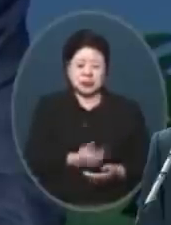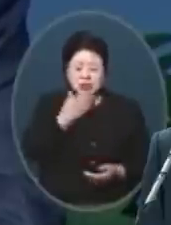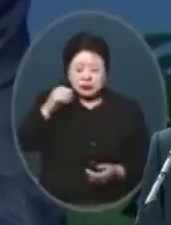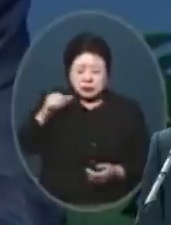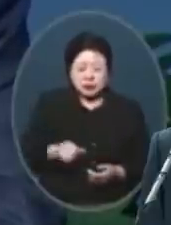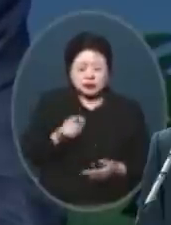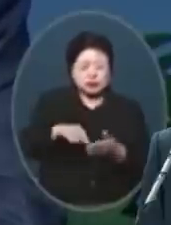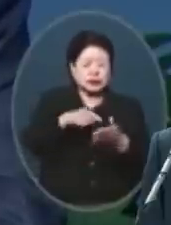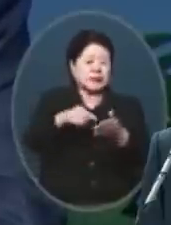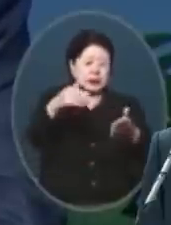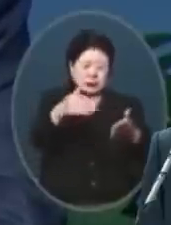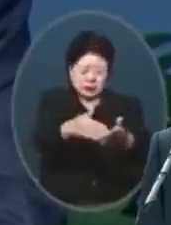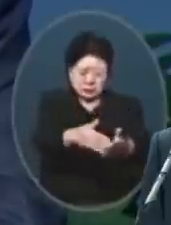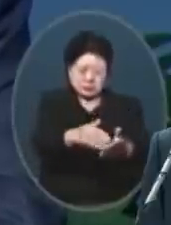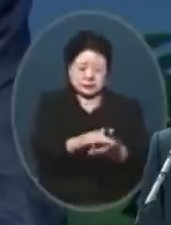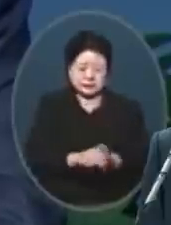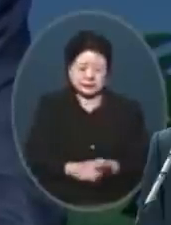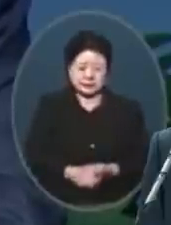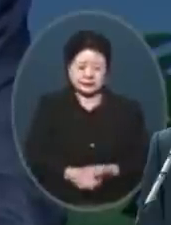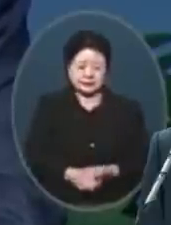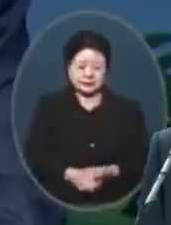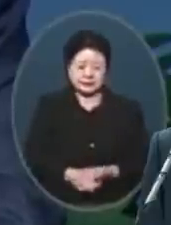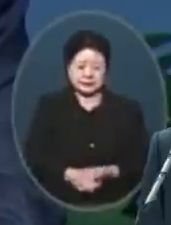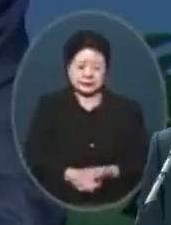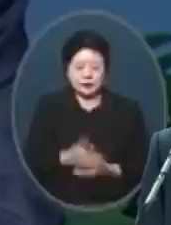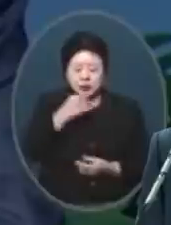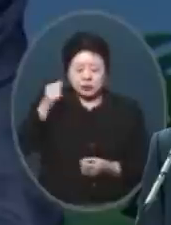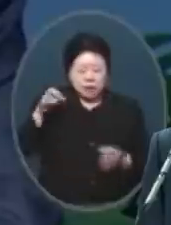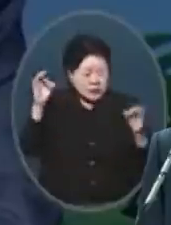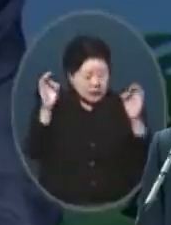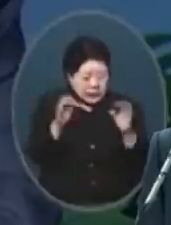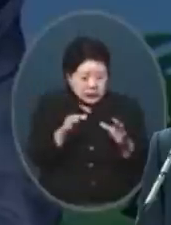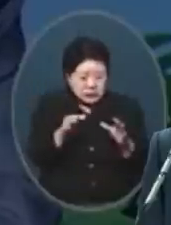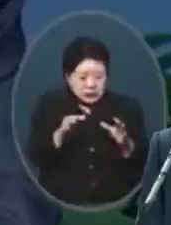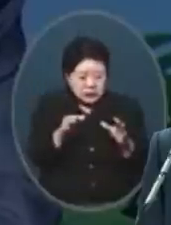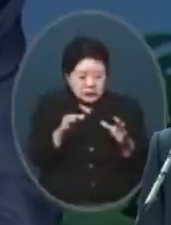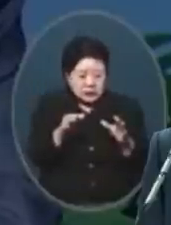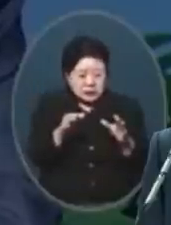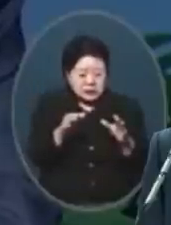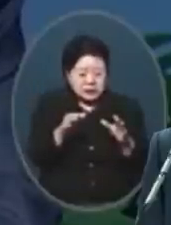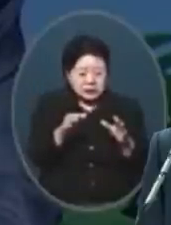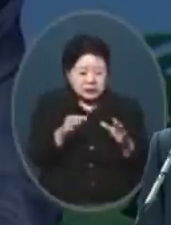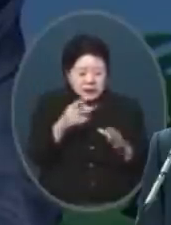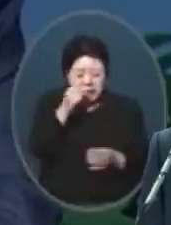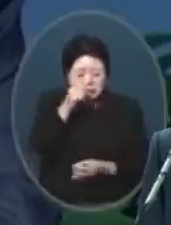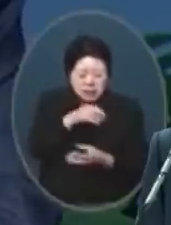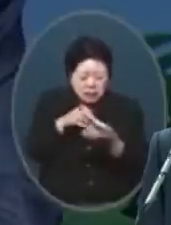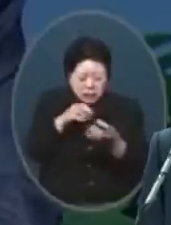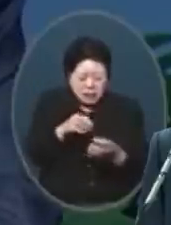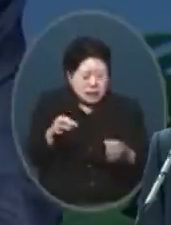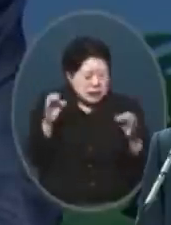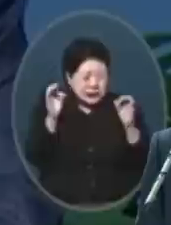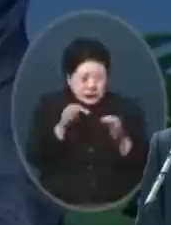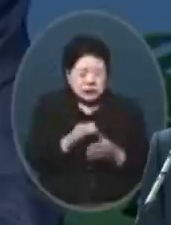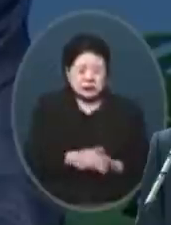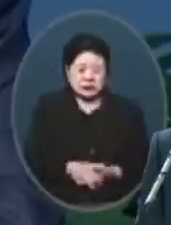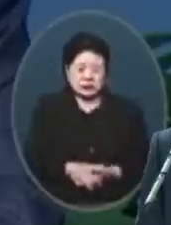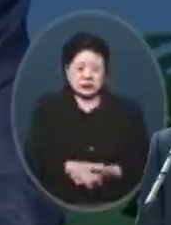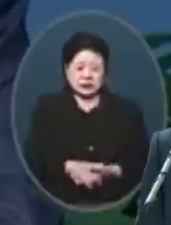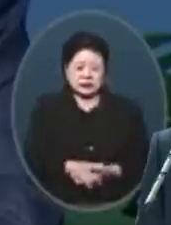저주를 다 청산했는 것입니다. 저주가 사라지니 가시와 은극해가 사라지고